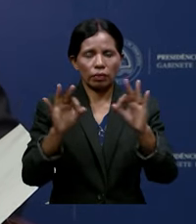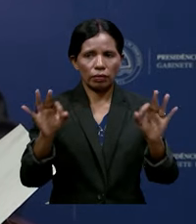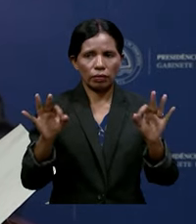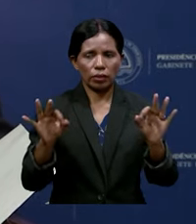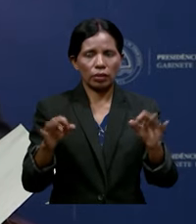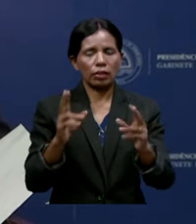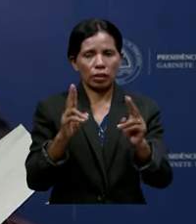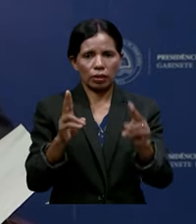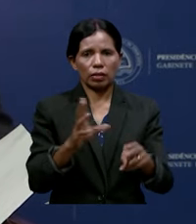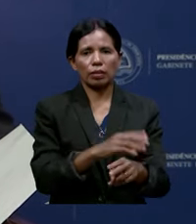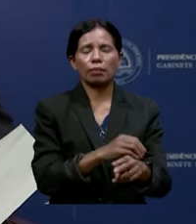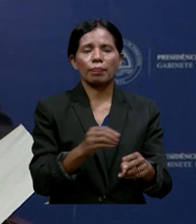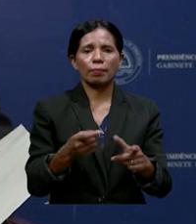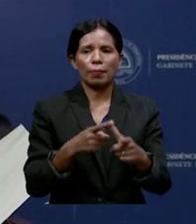automatikamente